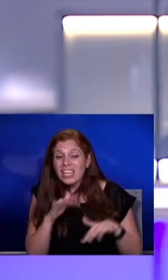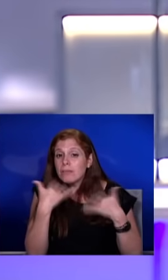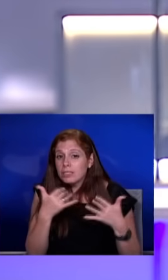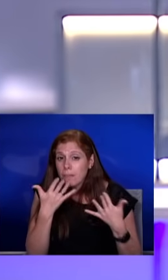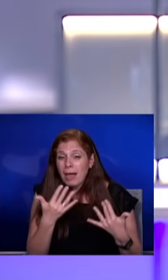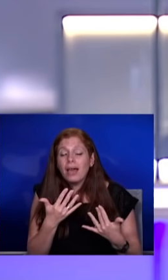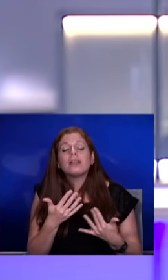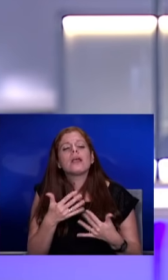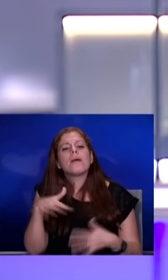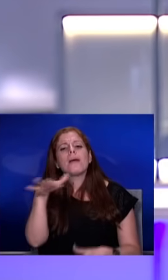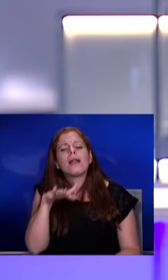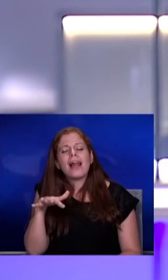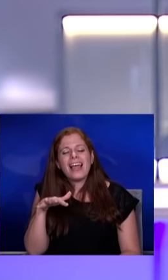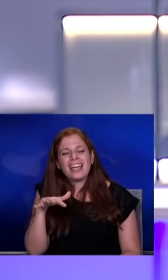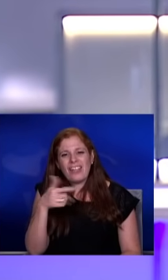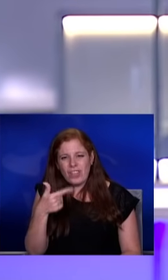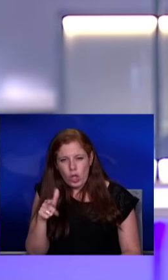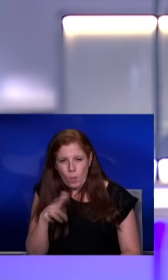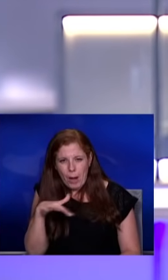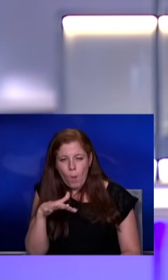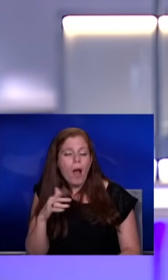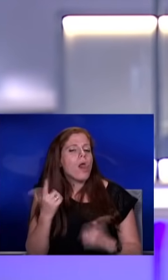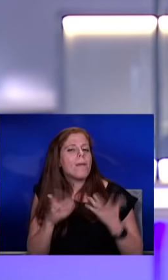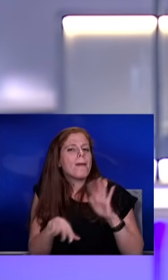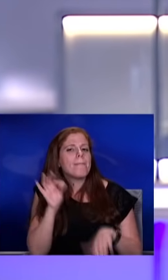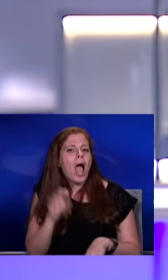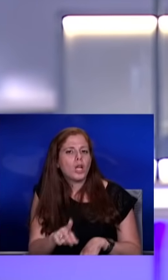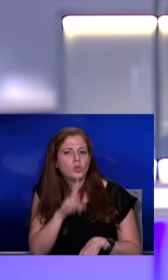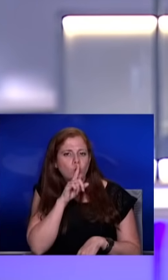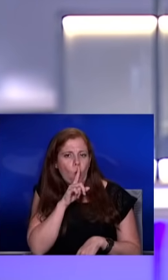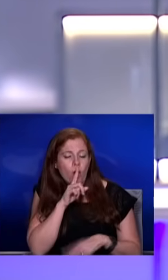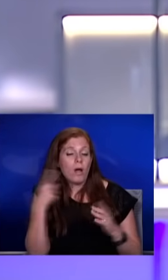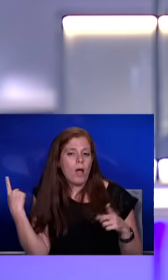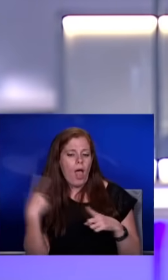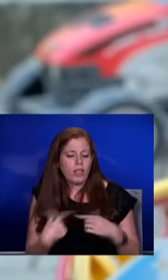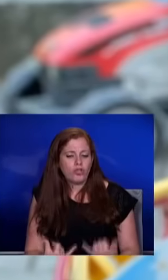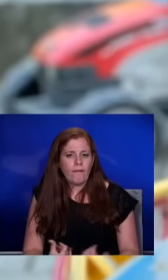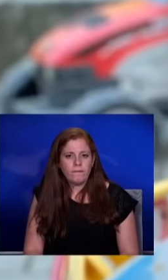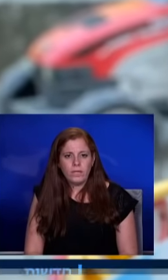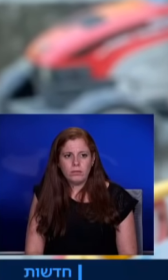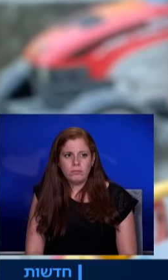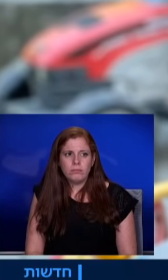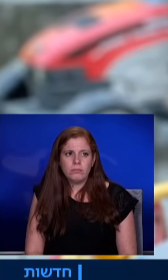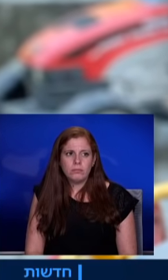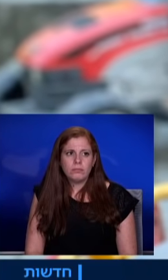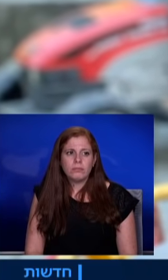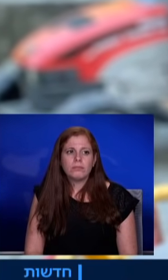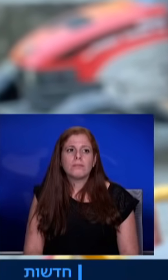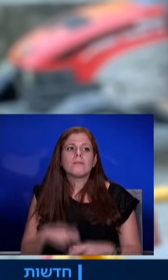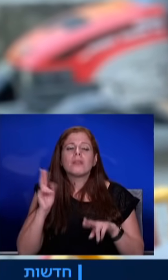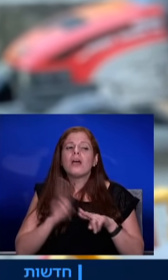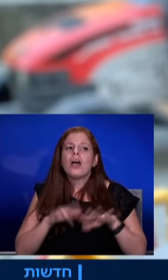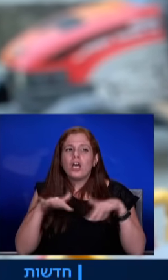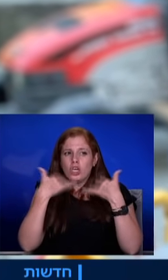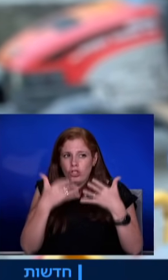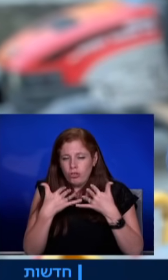לכתבתנו באירופה, אנטוני ימין, גם מדוע בחרה לשתוק עד עכשיו. אחרי שחשפנו לראשונה